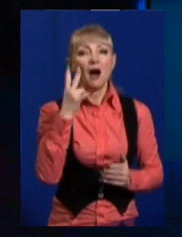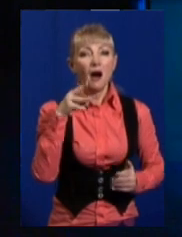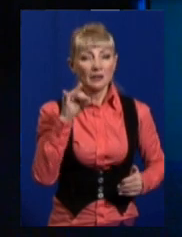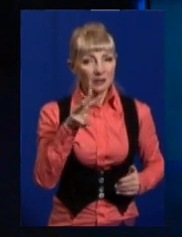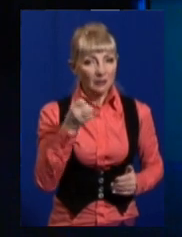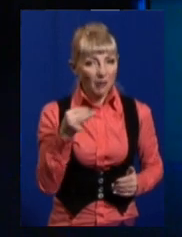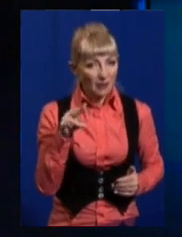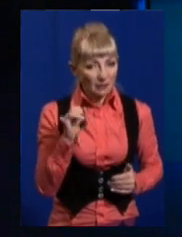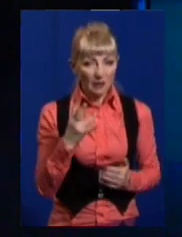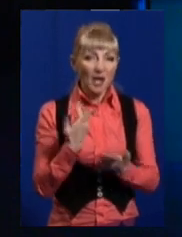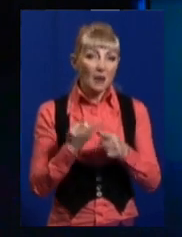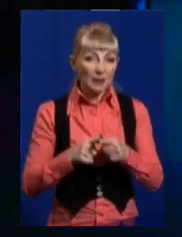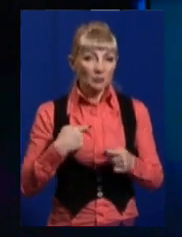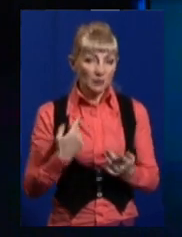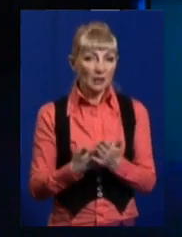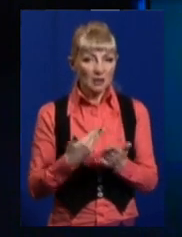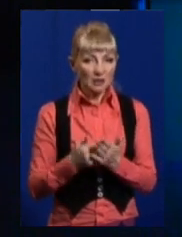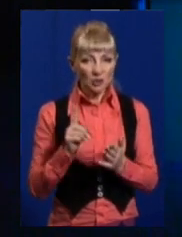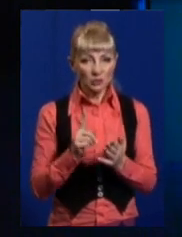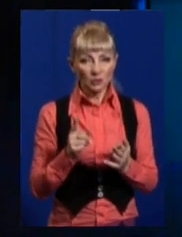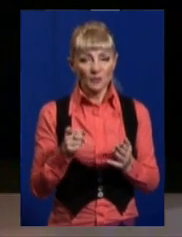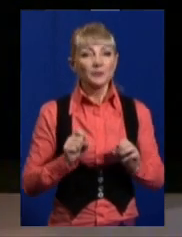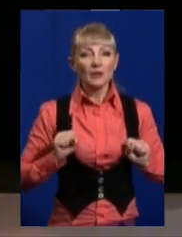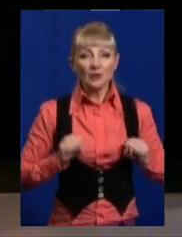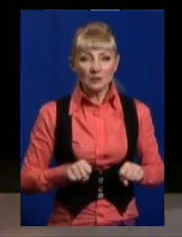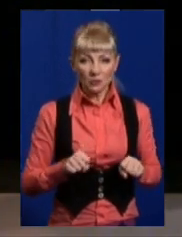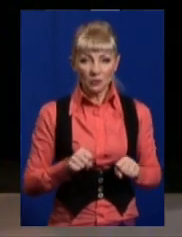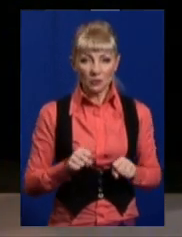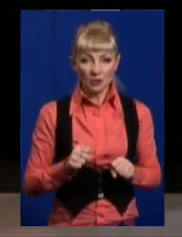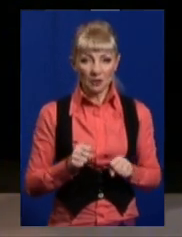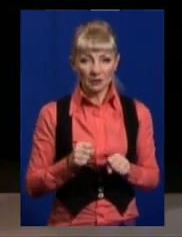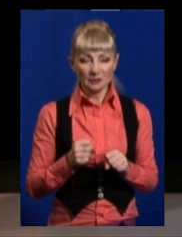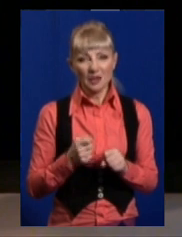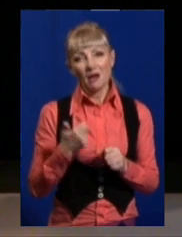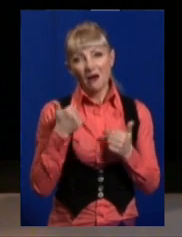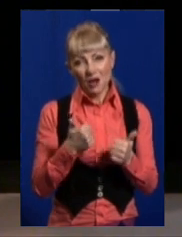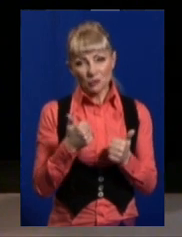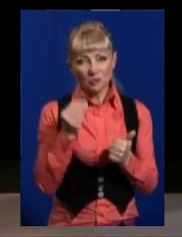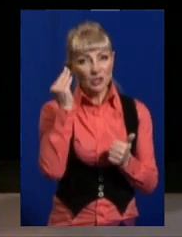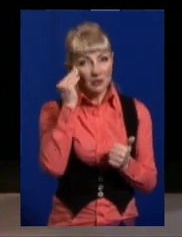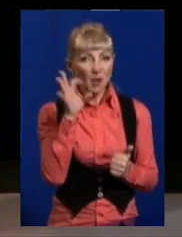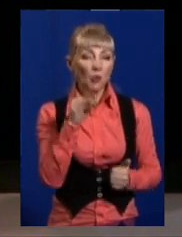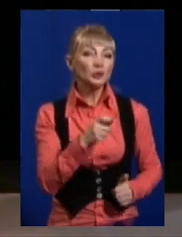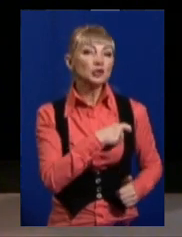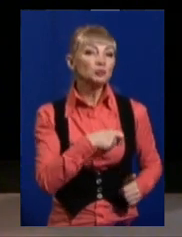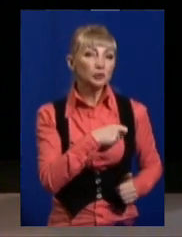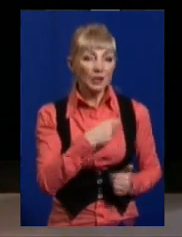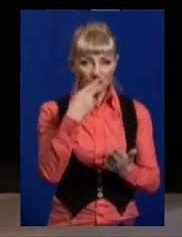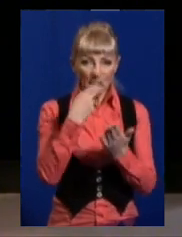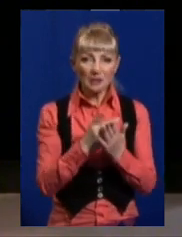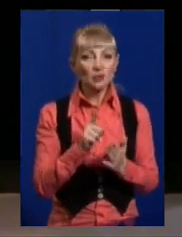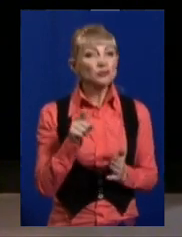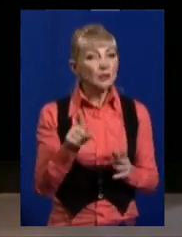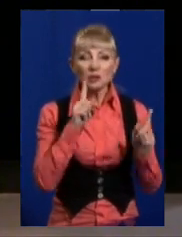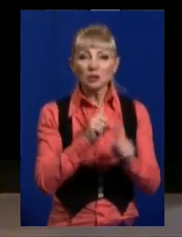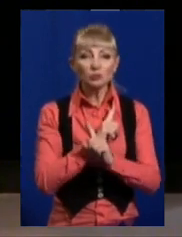визнати. Тому мені здається, що це також, можливо, такі добрі наміри від депутатів показати, що вони не